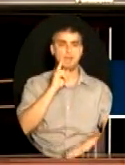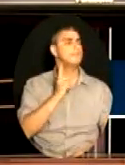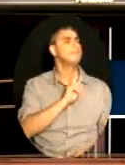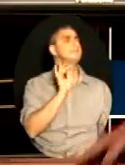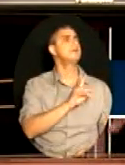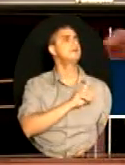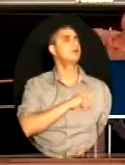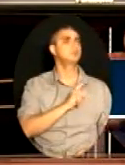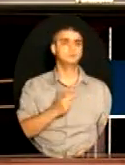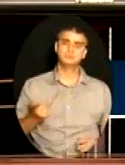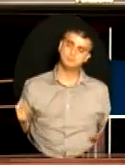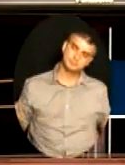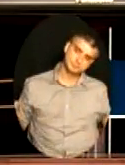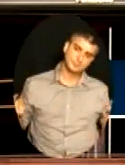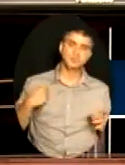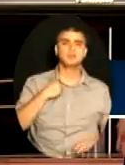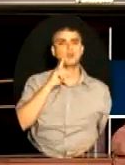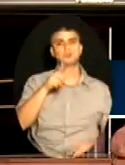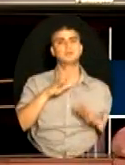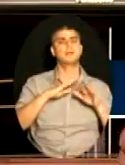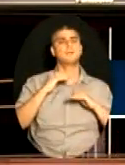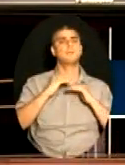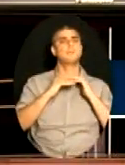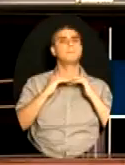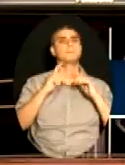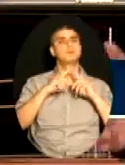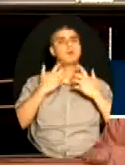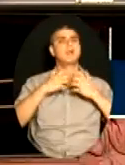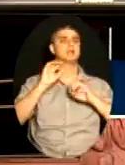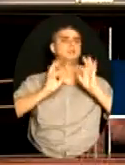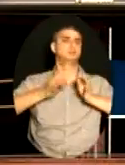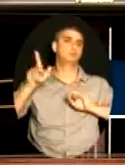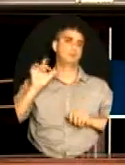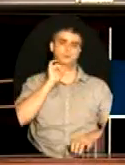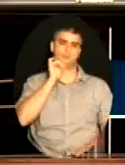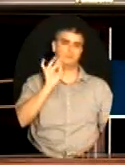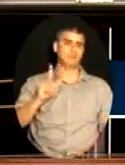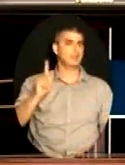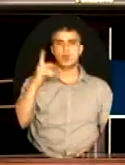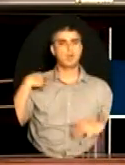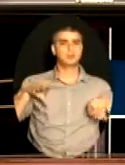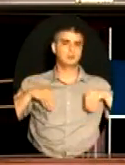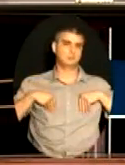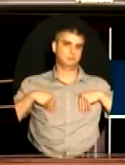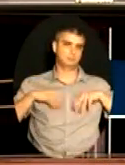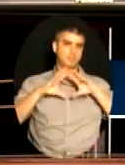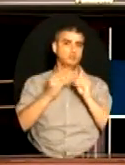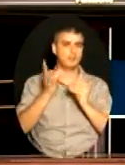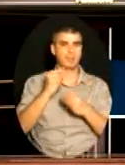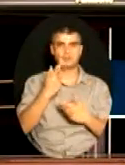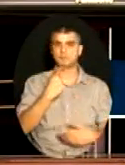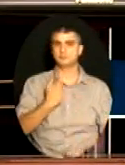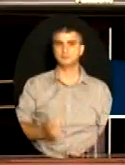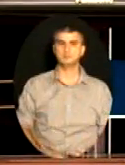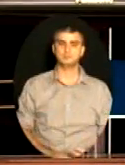מי התנגד? אני קורא לזה המערכת המשפטית, אני אקרא המערכת המשפטית. לא הייתה שלמה עם